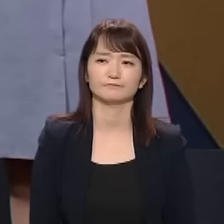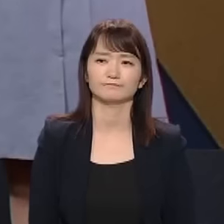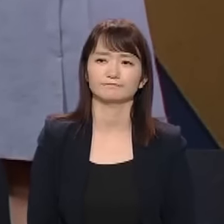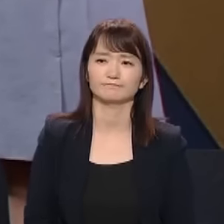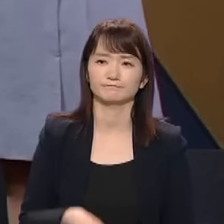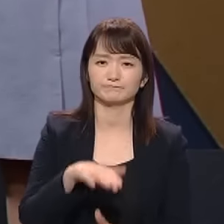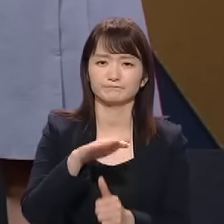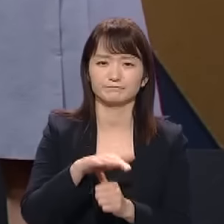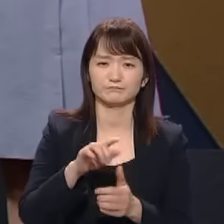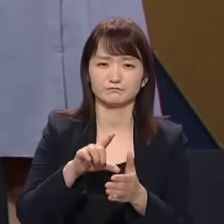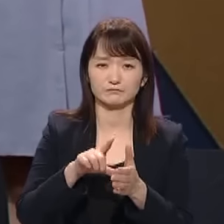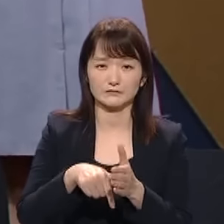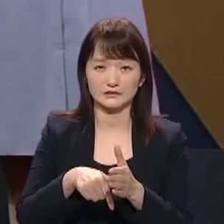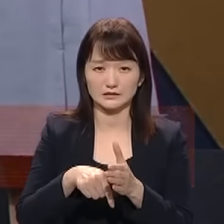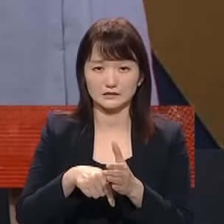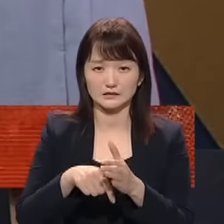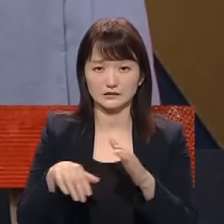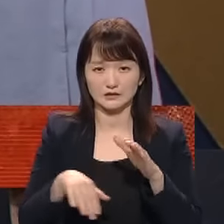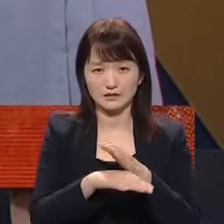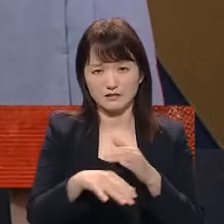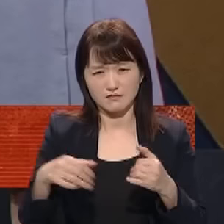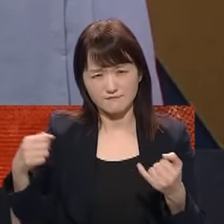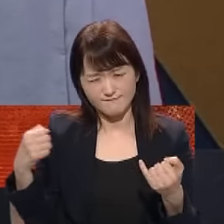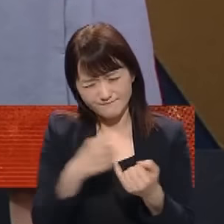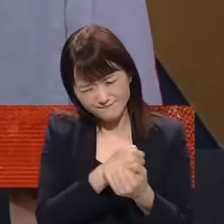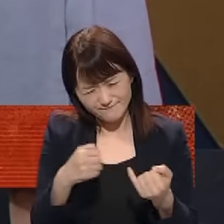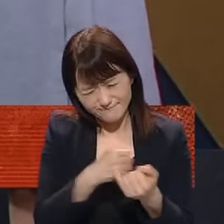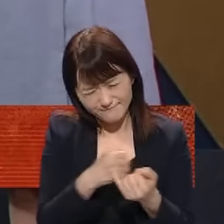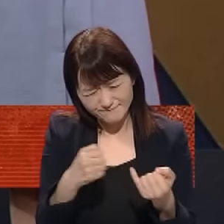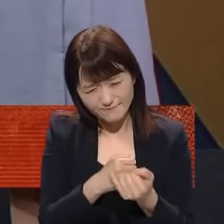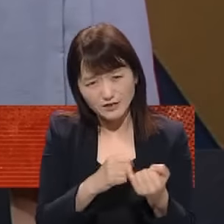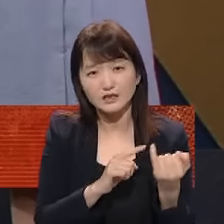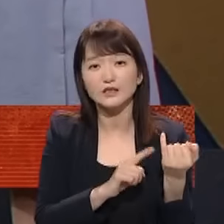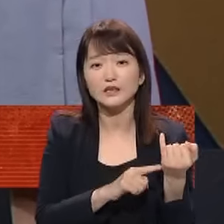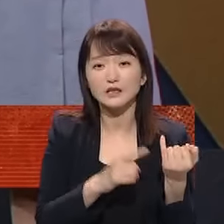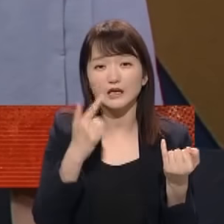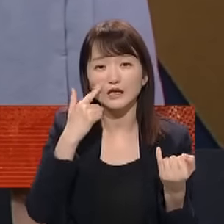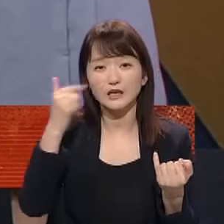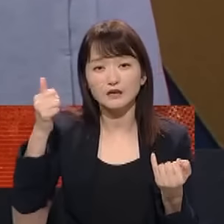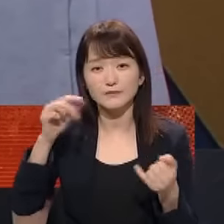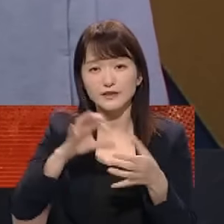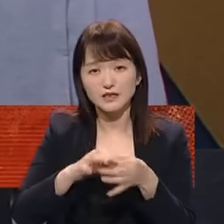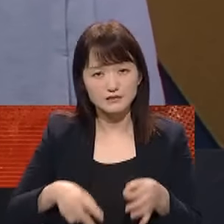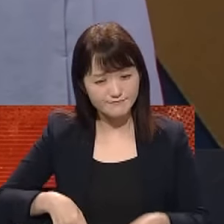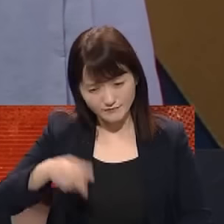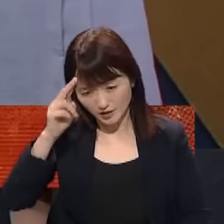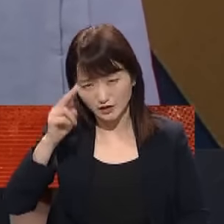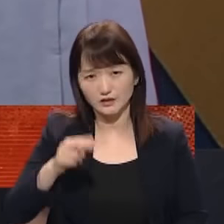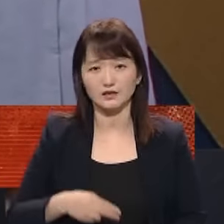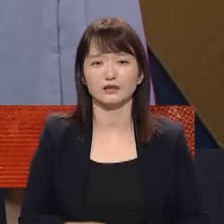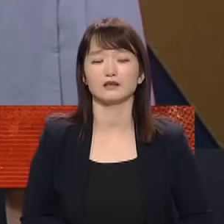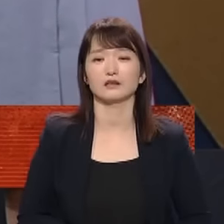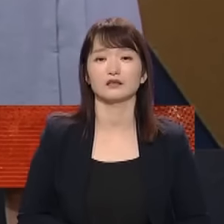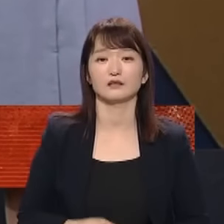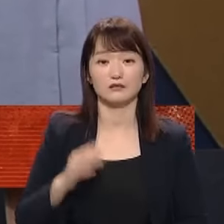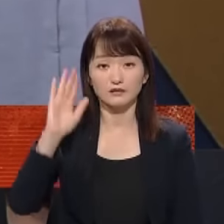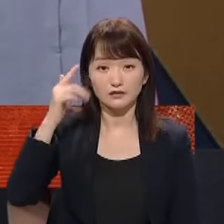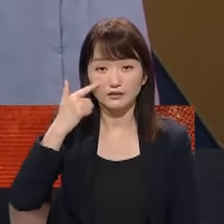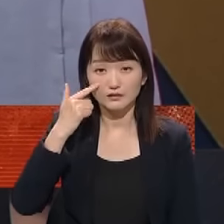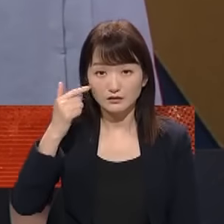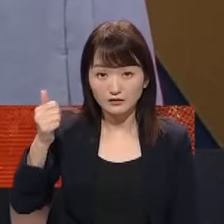어린 시절 심각한 가정폭력을 겪은 여성. 이 일로 아버지와는 절연까 자게 되는데요. 그런데